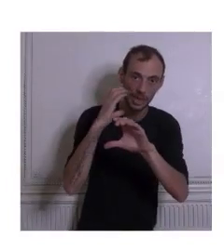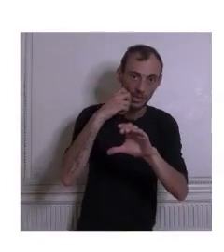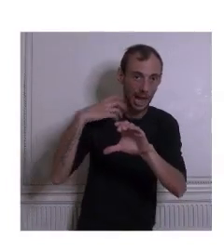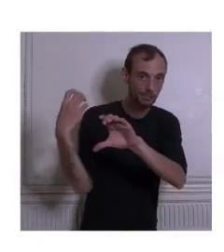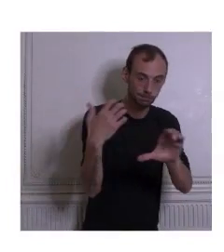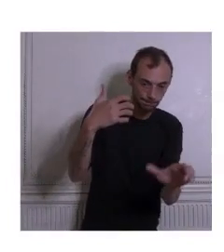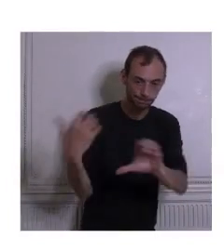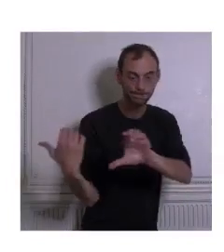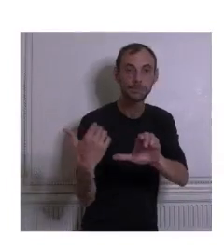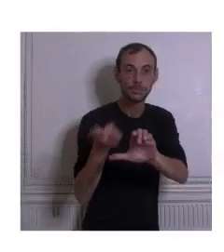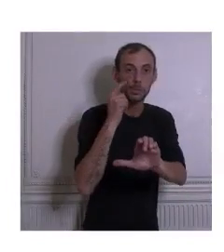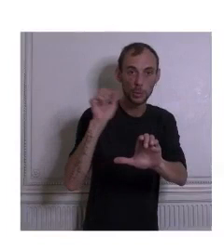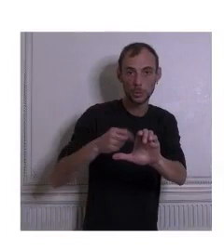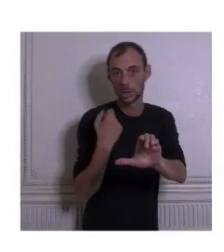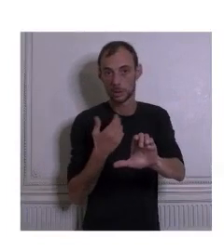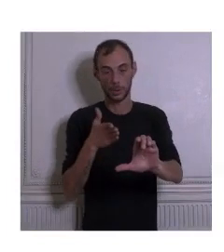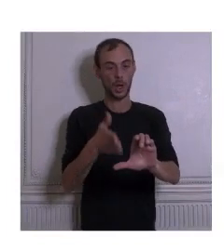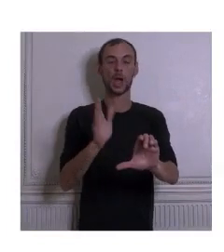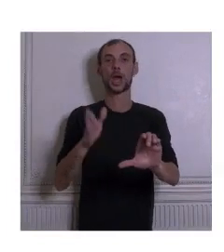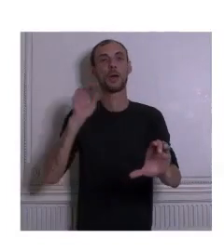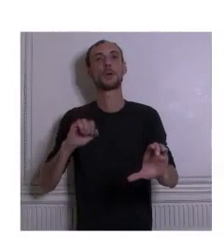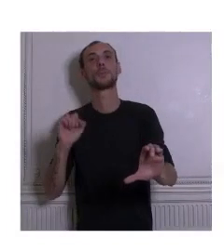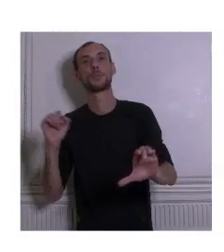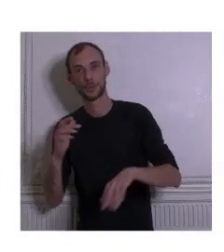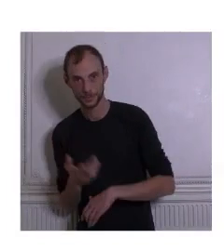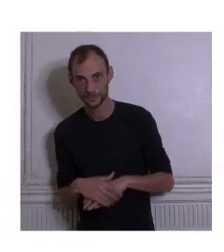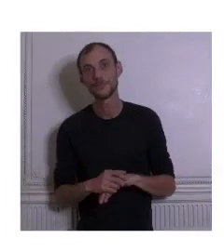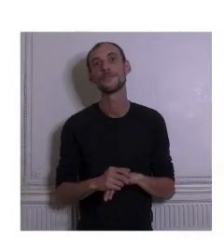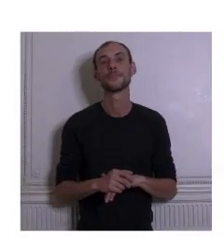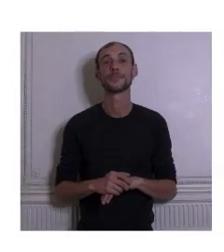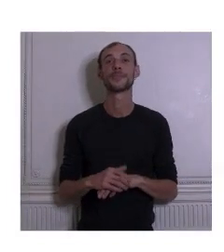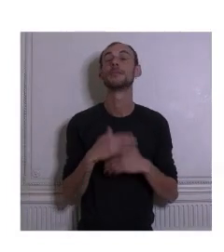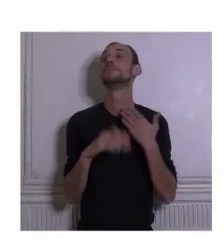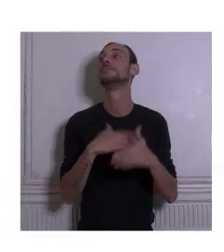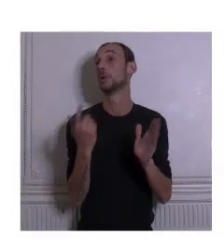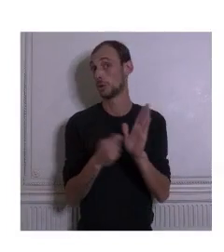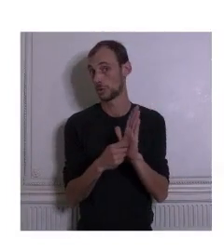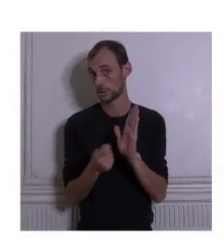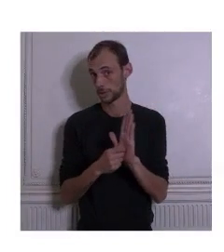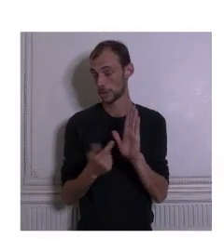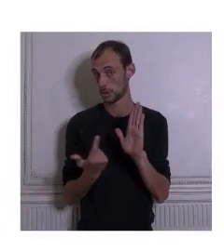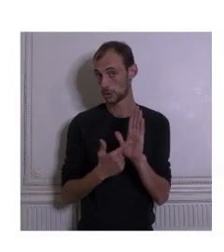Alors, vœu de la ville de Talence relatif au RER métropolitain.